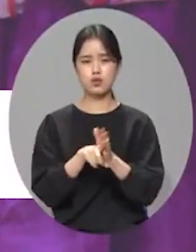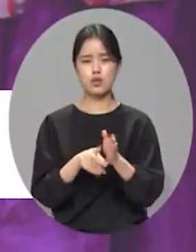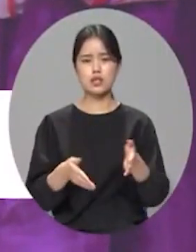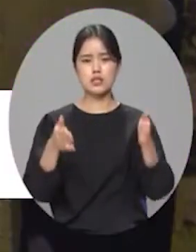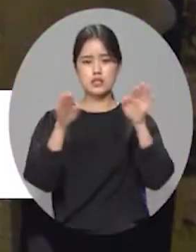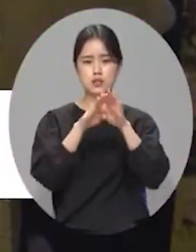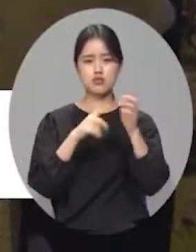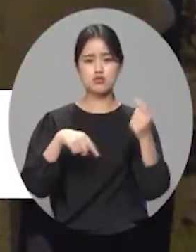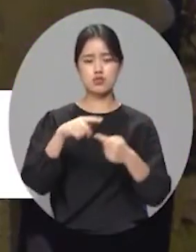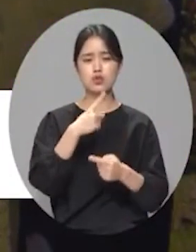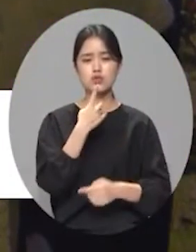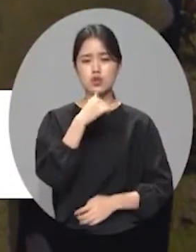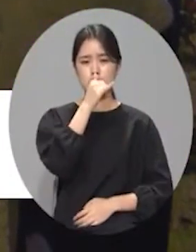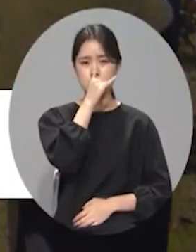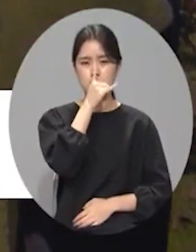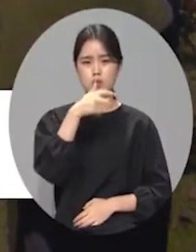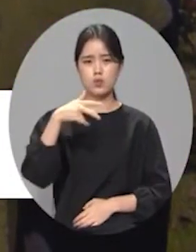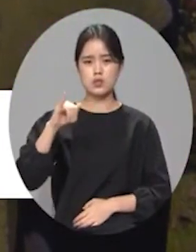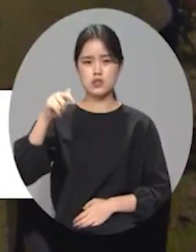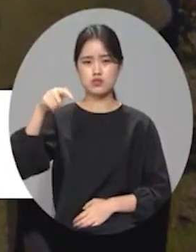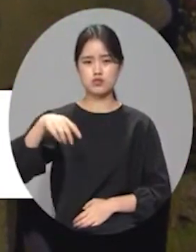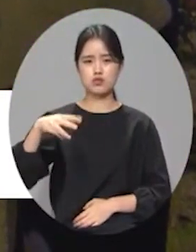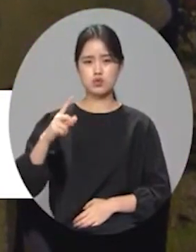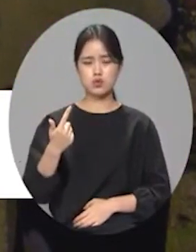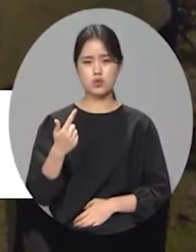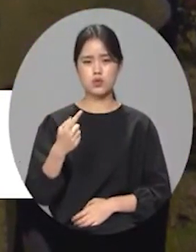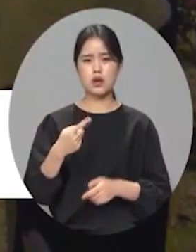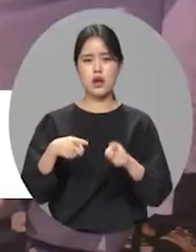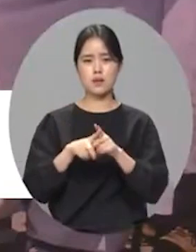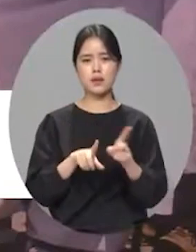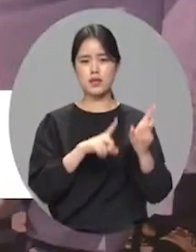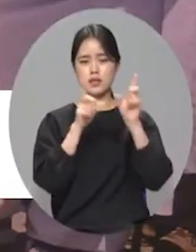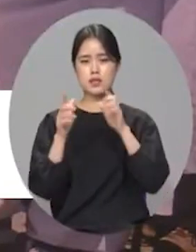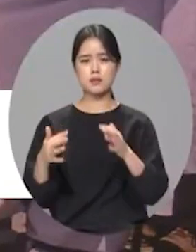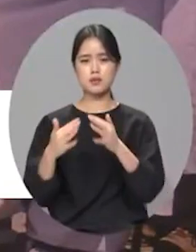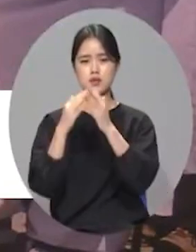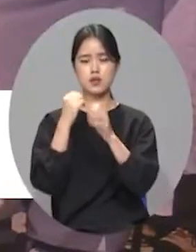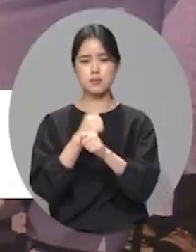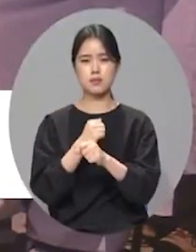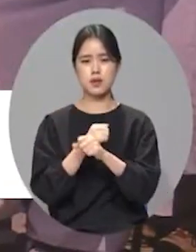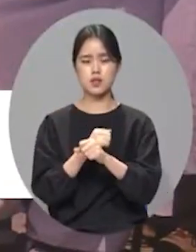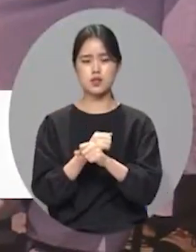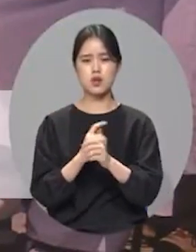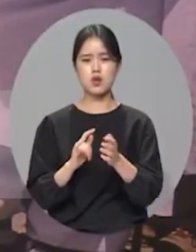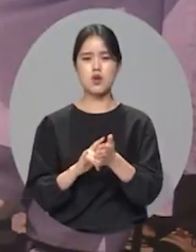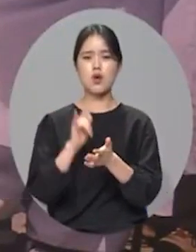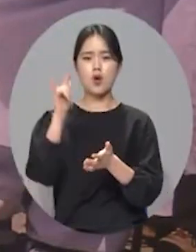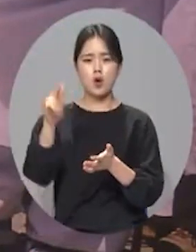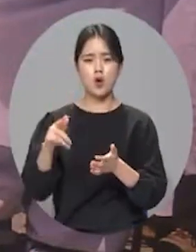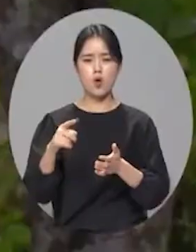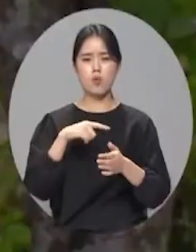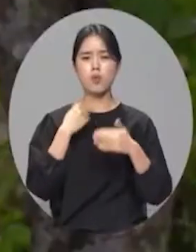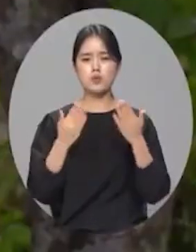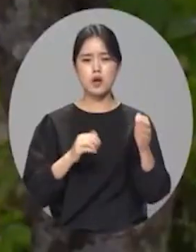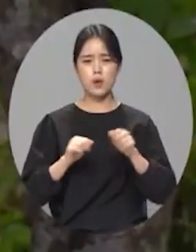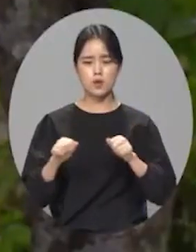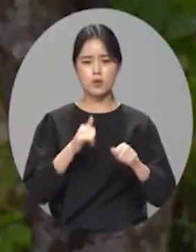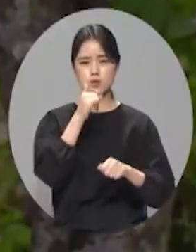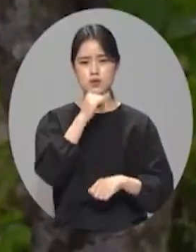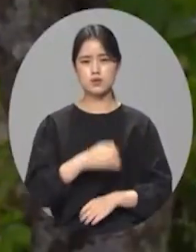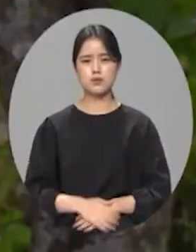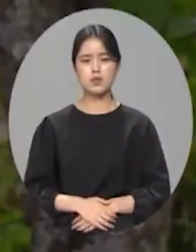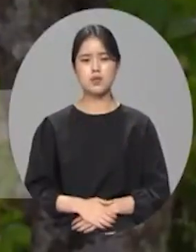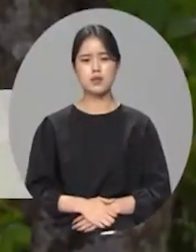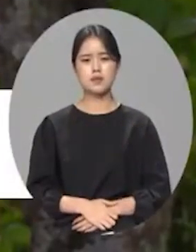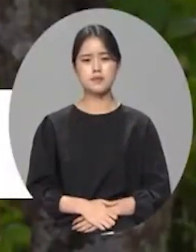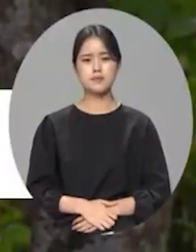집을 운영했고 지구촌 공생회를 설립해 해외 봉사활동에도 각별한 공을 들였습니다.